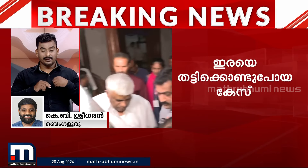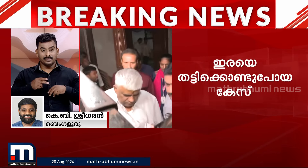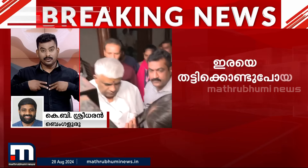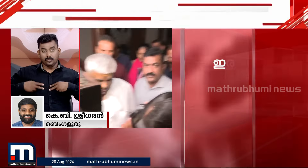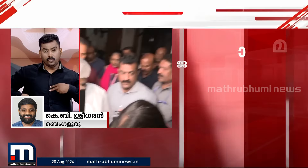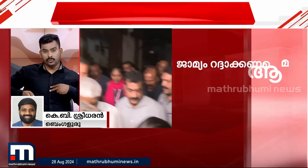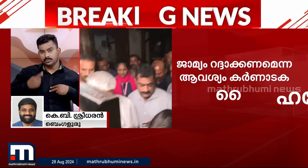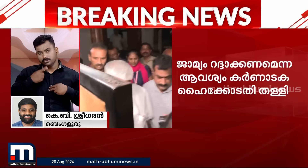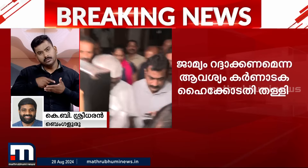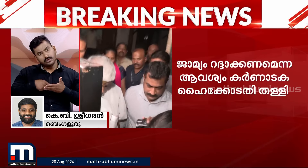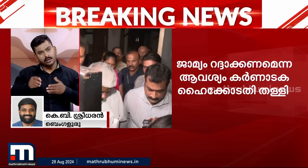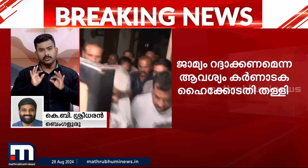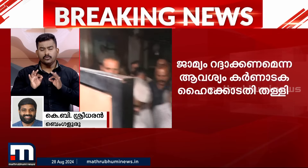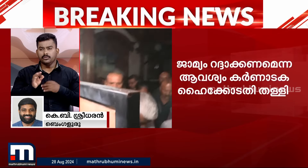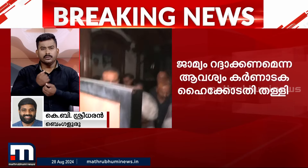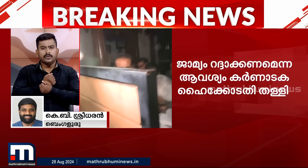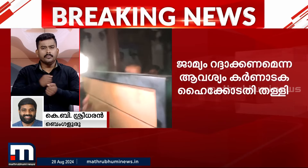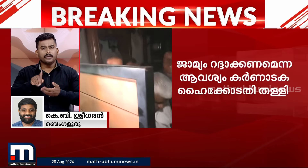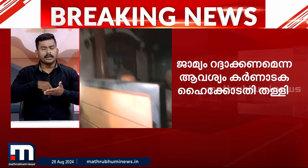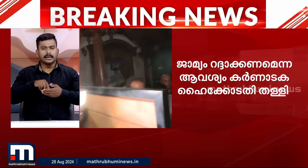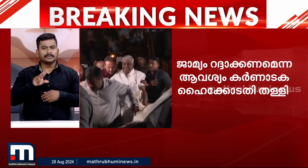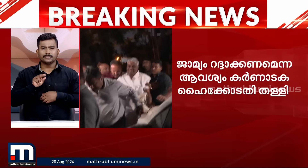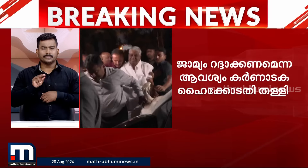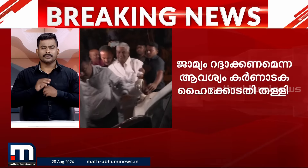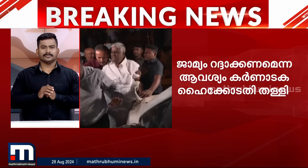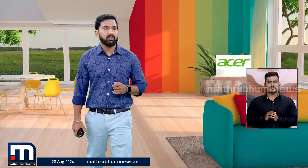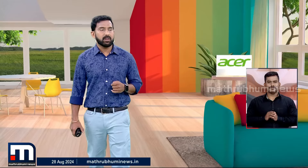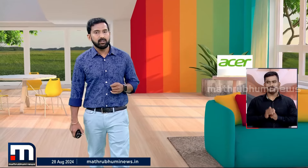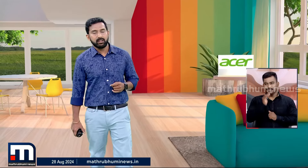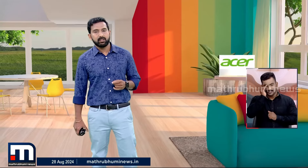ശരിവെച്ചുകൊണ്ടാണ് കർണാടക ഹൈക്കോടതിയുടെ ഉത്തരവുണ്ടായിരിക്കുന്നത്. ശരി ശരി, കെ ബി ശ്രീധരനാണ് വിവരങ്ങൾ നൽകിയത്.